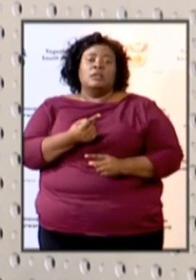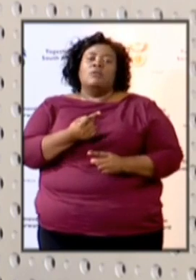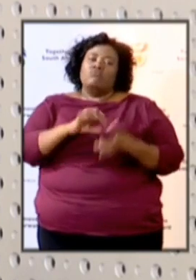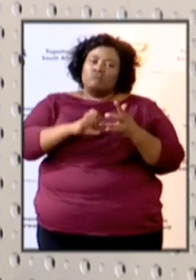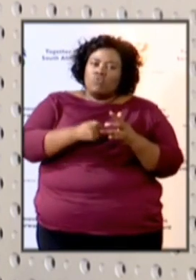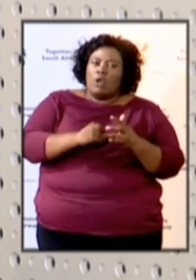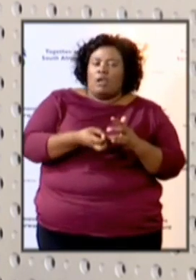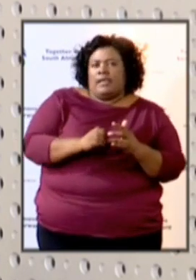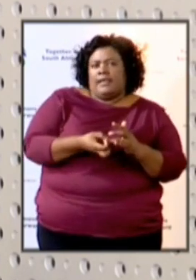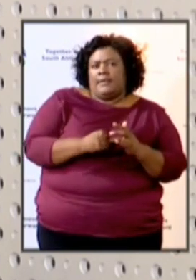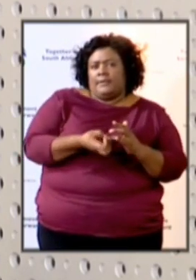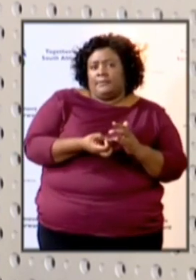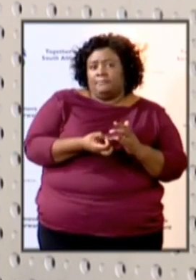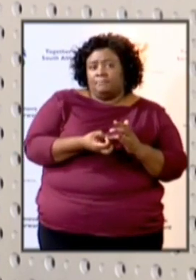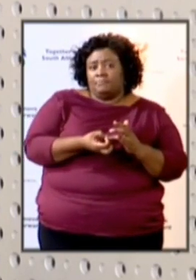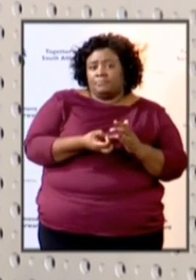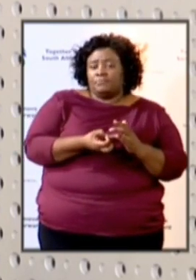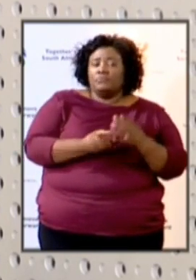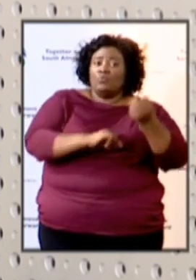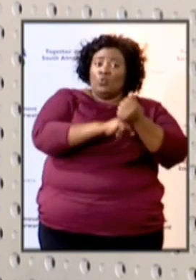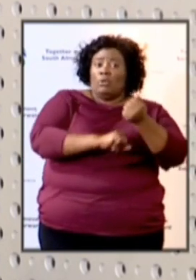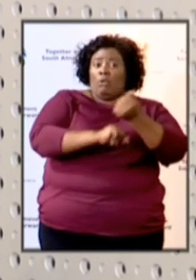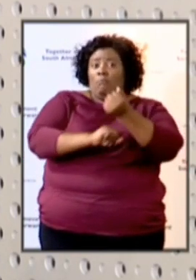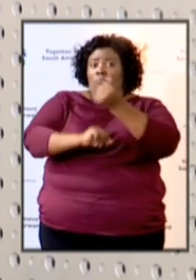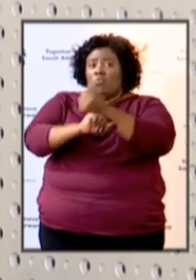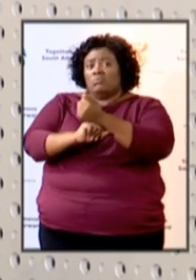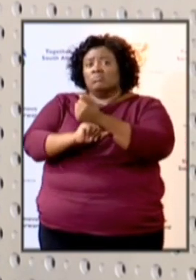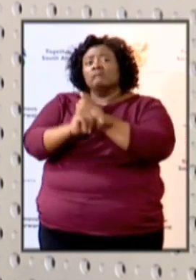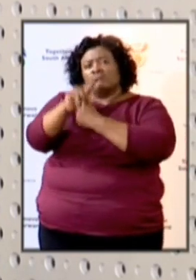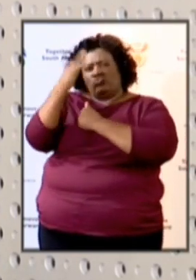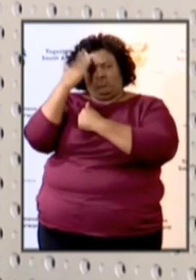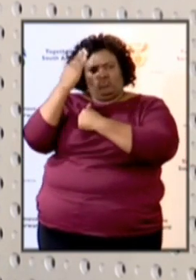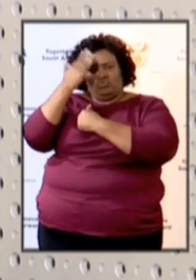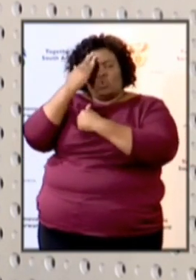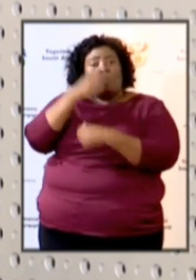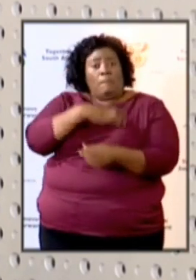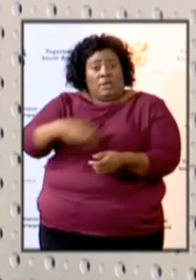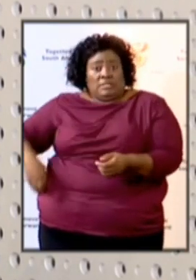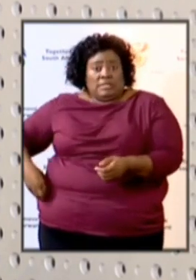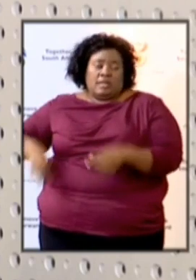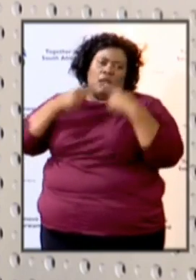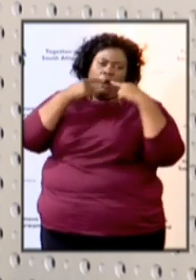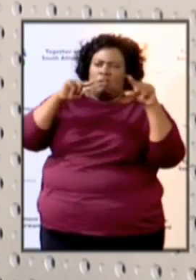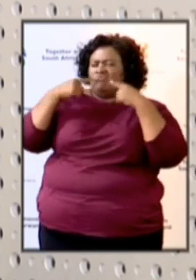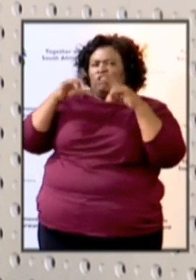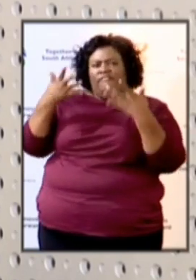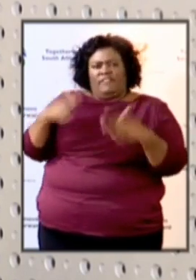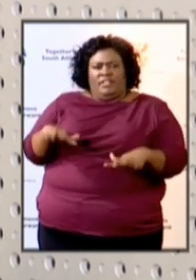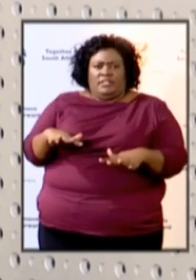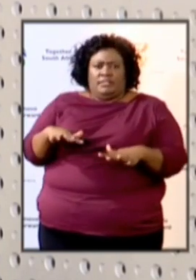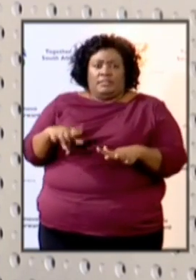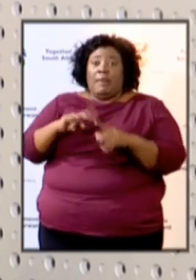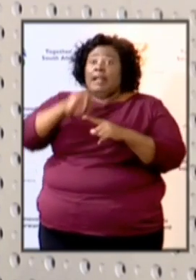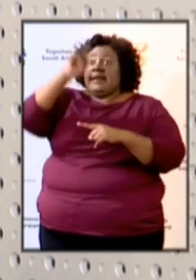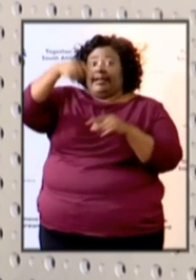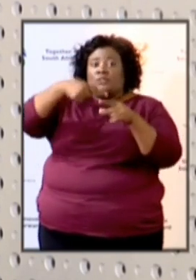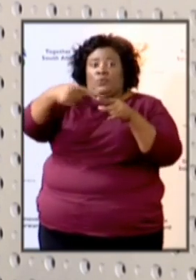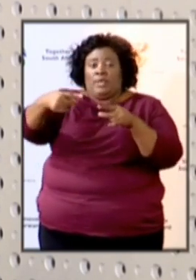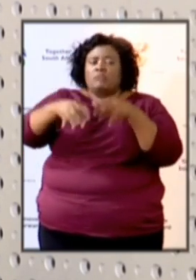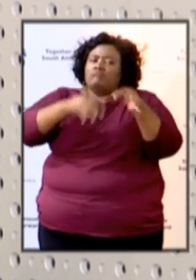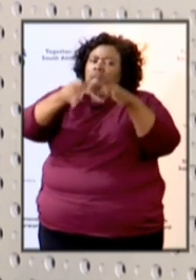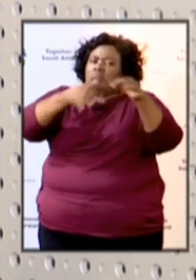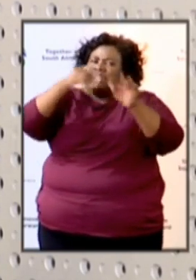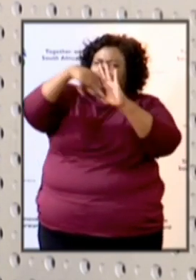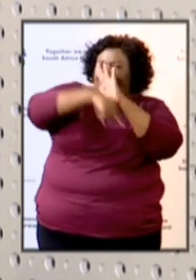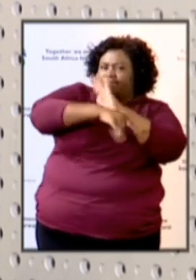imizamo, niyazi umongameli uyimemezele ngesonto elizayo iyochazwa kabanzi.